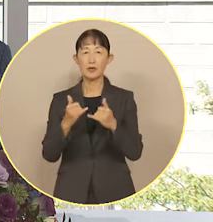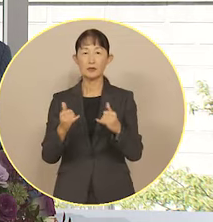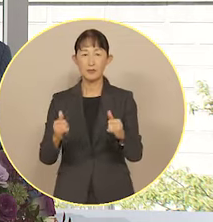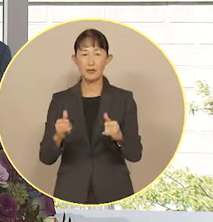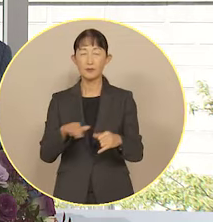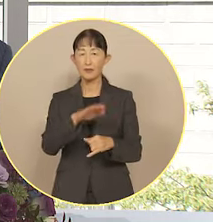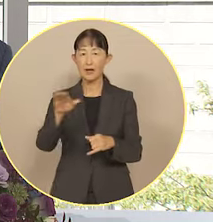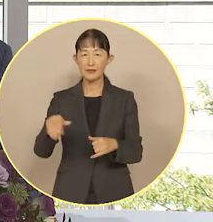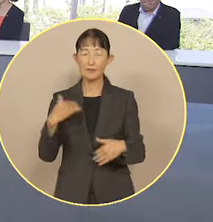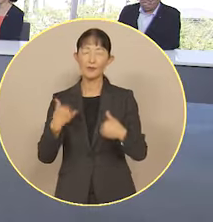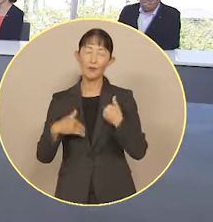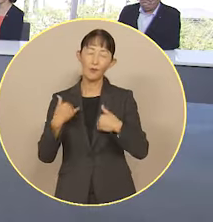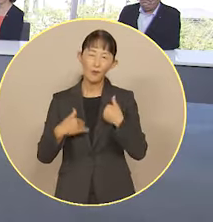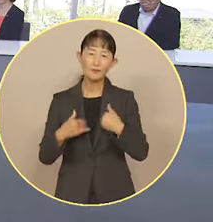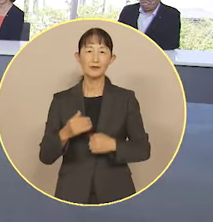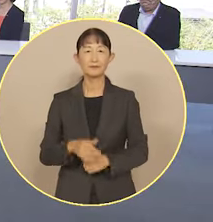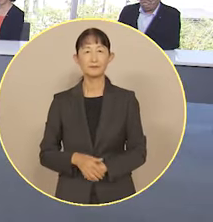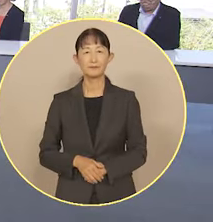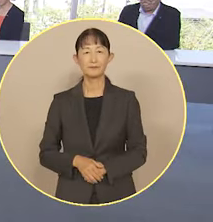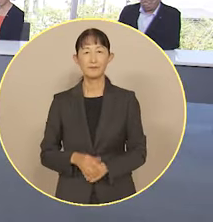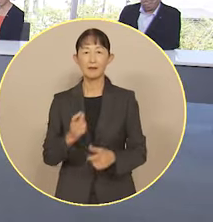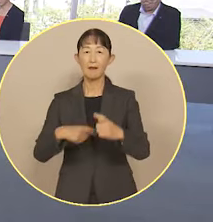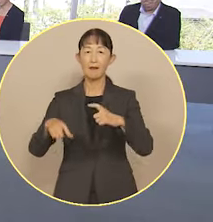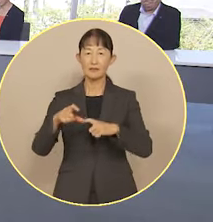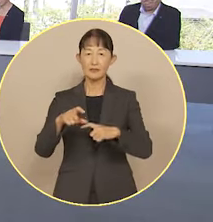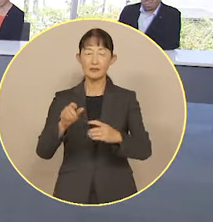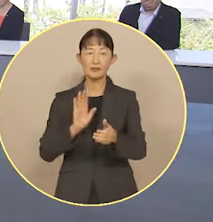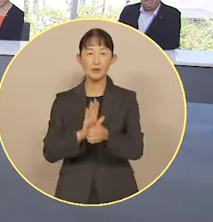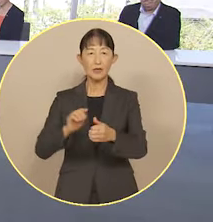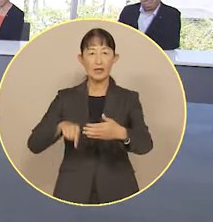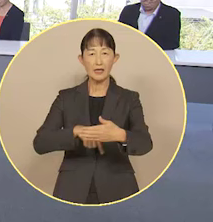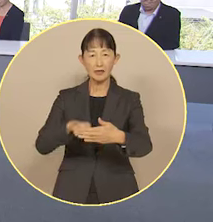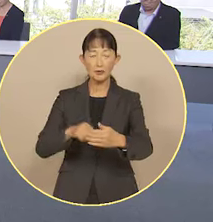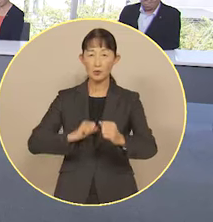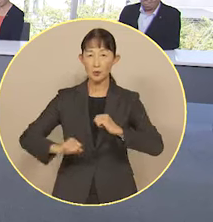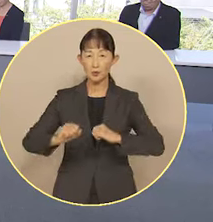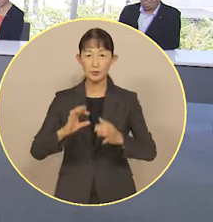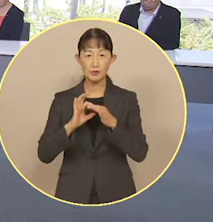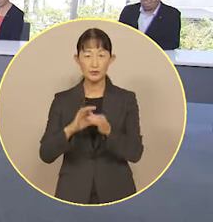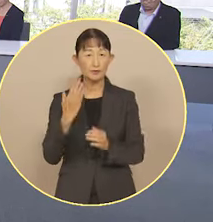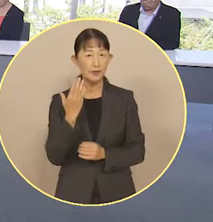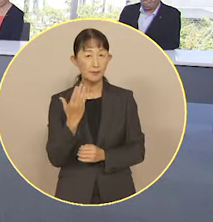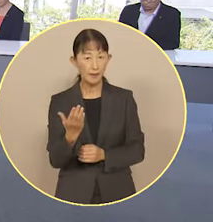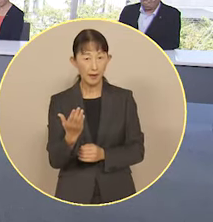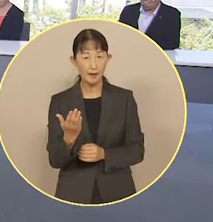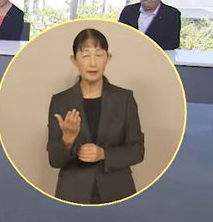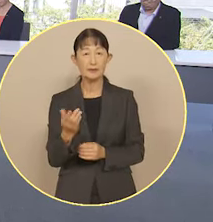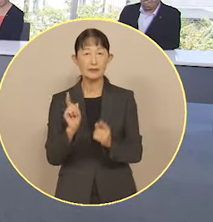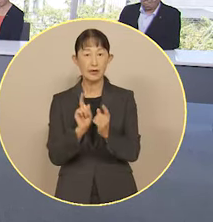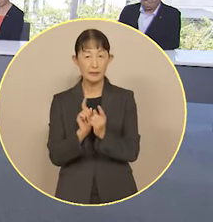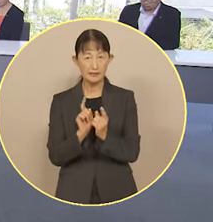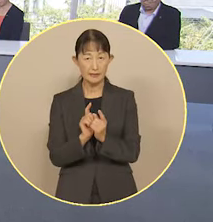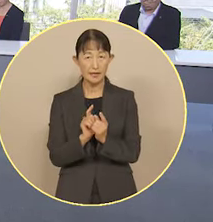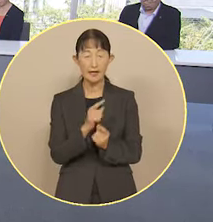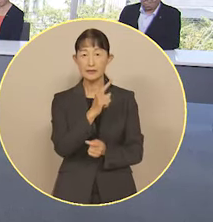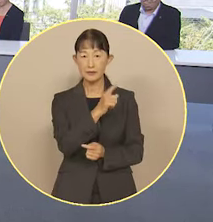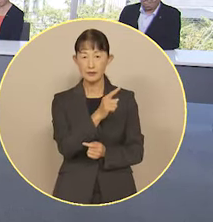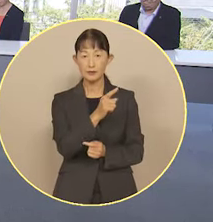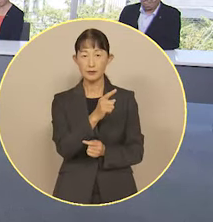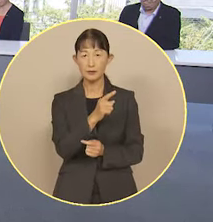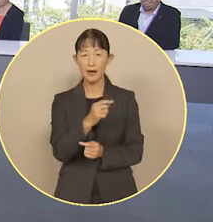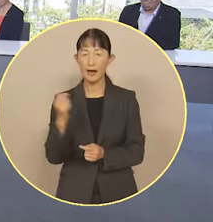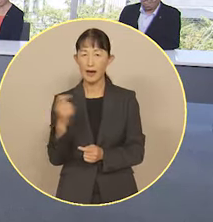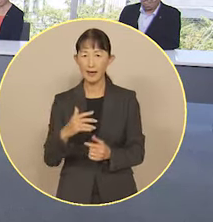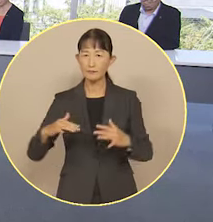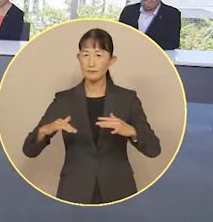喜んでおられますえさらに女性内容の今後の取り組みについて尋ねた一般質問に対して指示はできるだけ